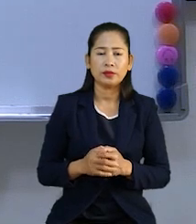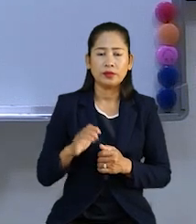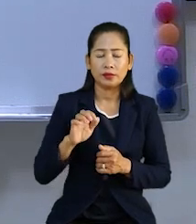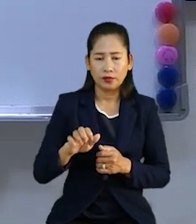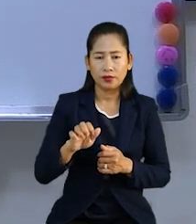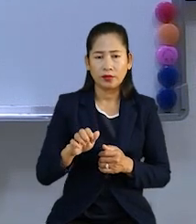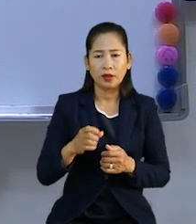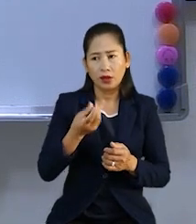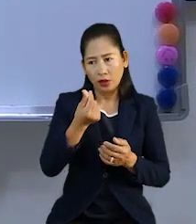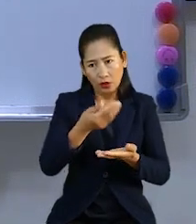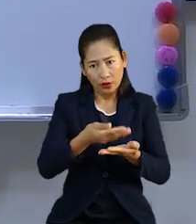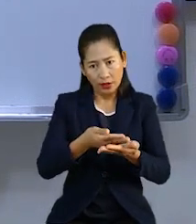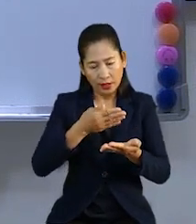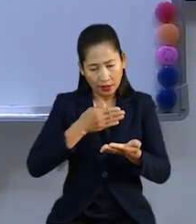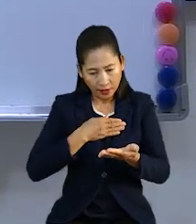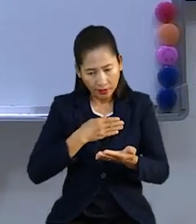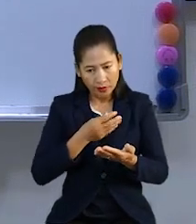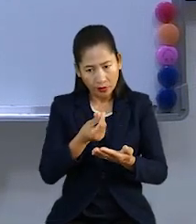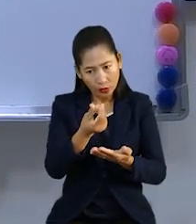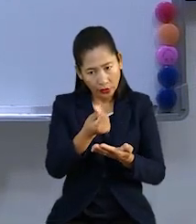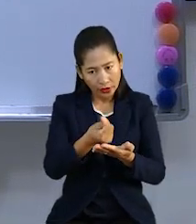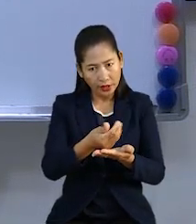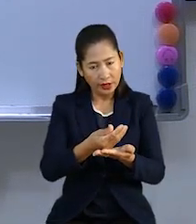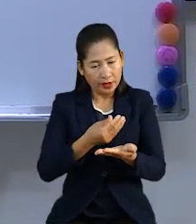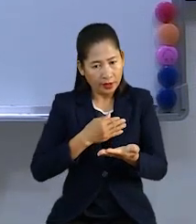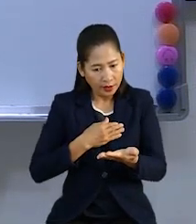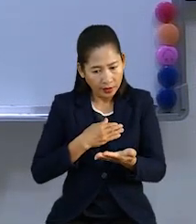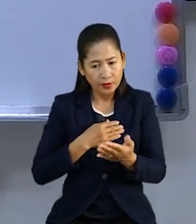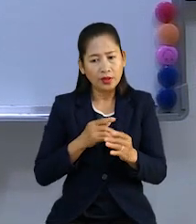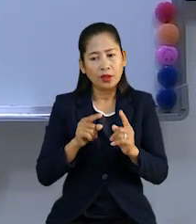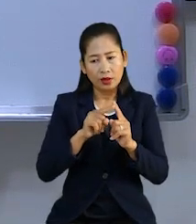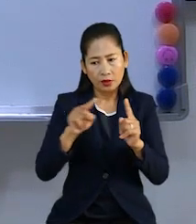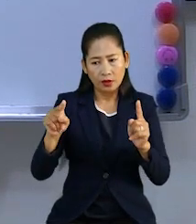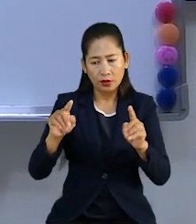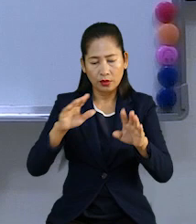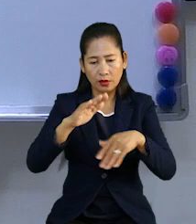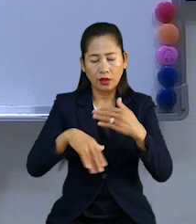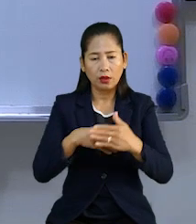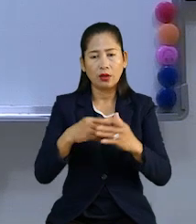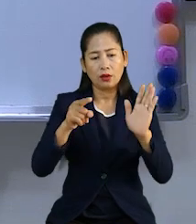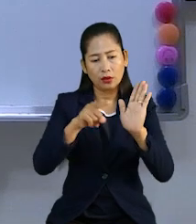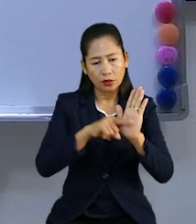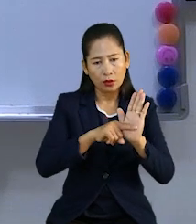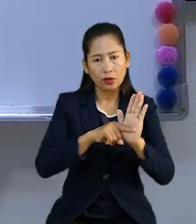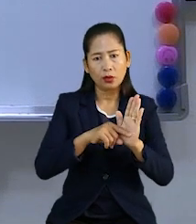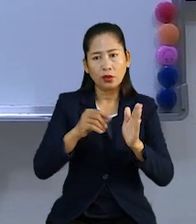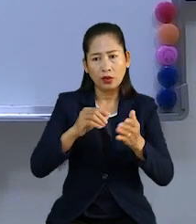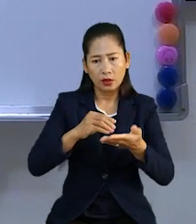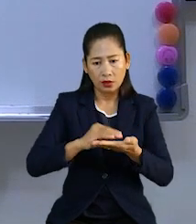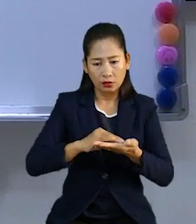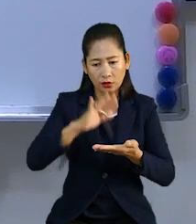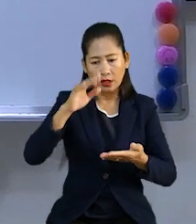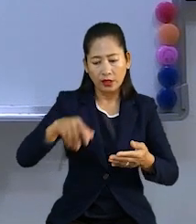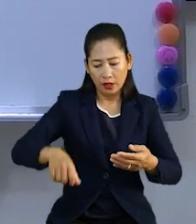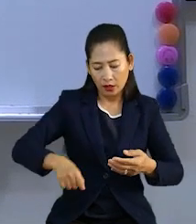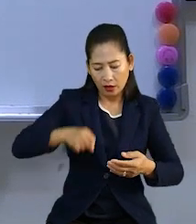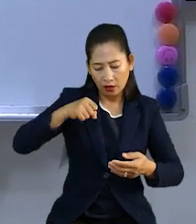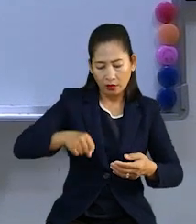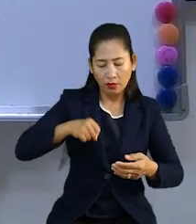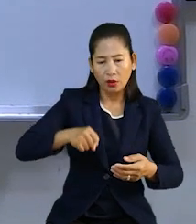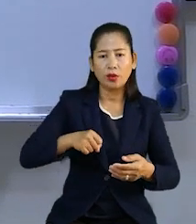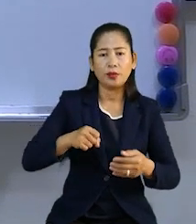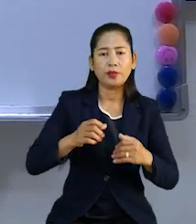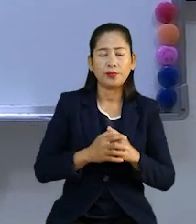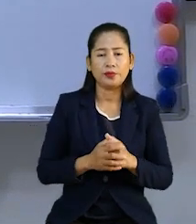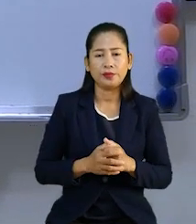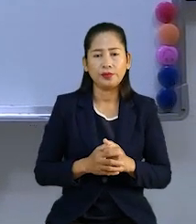chả đập bay rồi prạ ập cứ dừng trời vô cùng nụ tàng này prạ đại quật tự tầng ăn đó chỉ mùi đang thay cỡ bù phụ ấy anh ấy smile